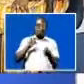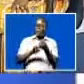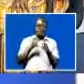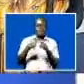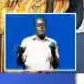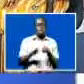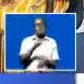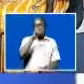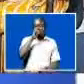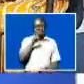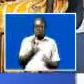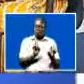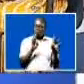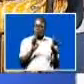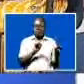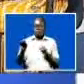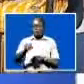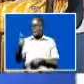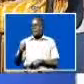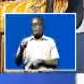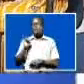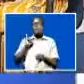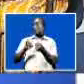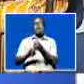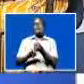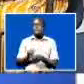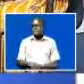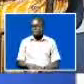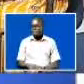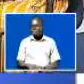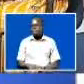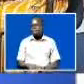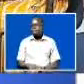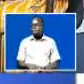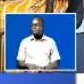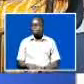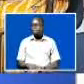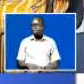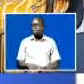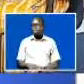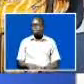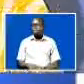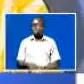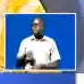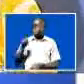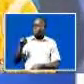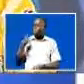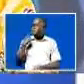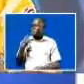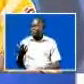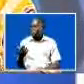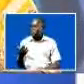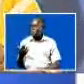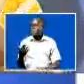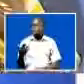akamwacha. Sasa yule naona anachukua kufa na kuzimia akaenda akafananisha. Aha. Yeye asema